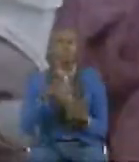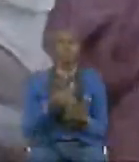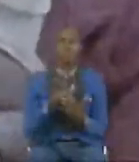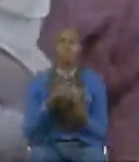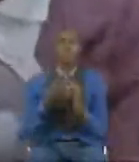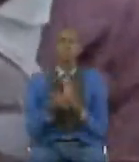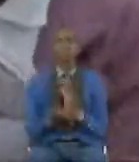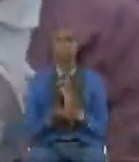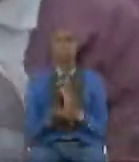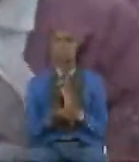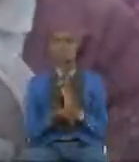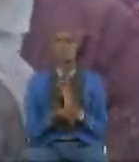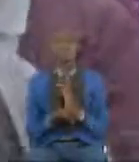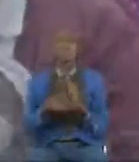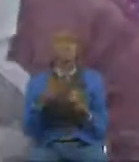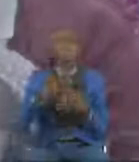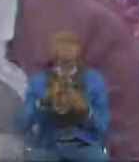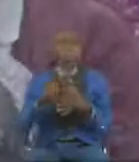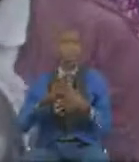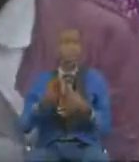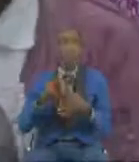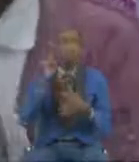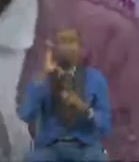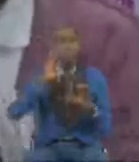faiblesse. Le repas